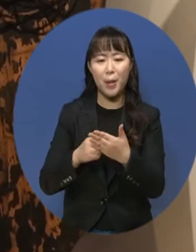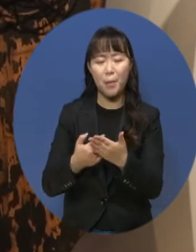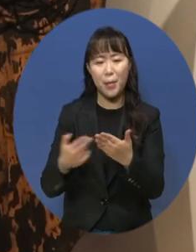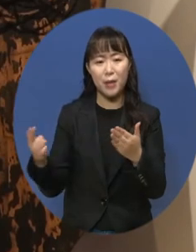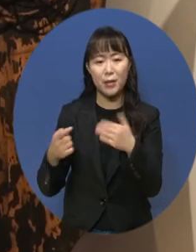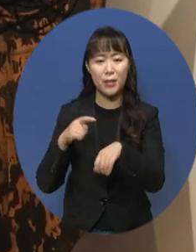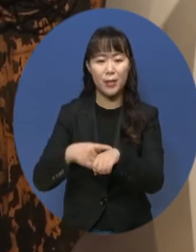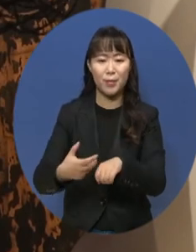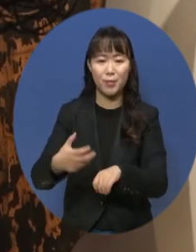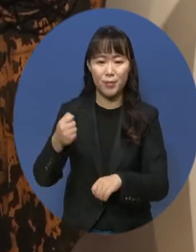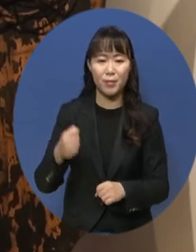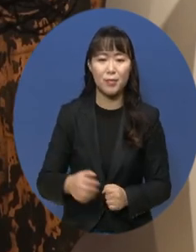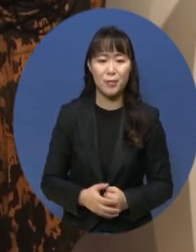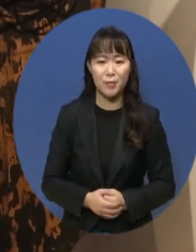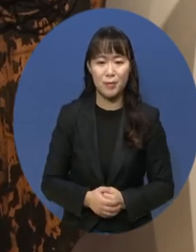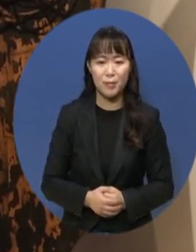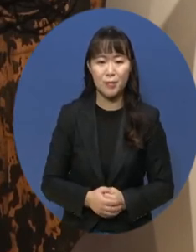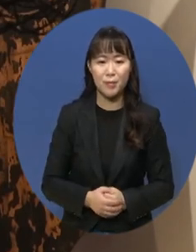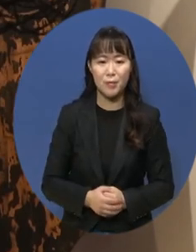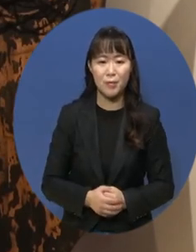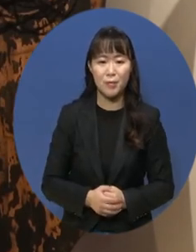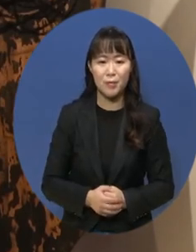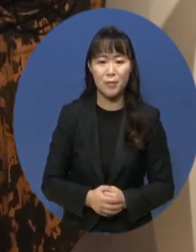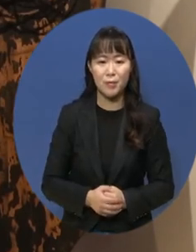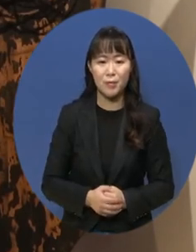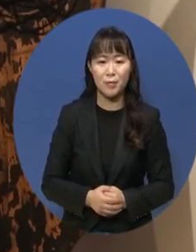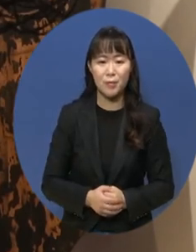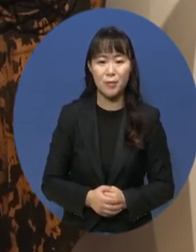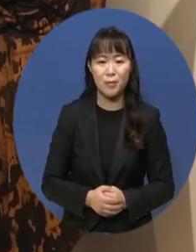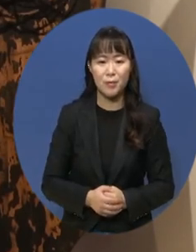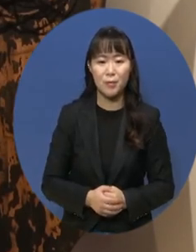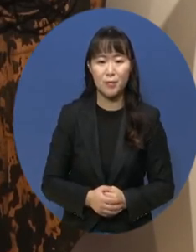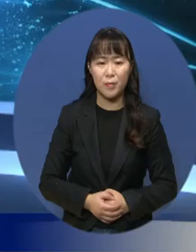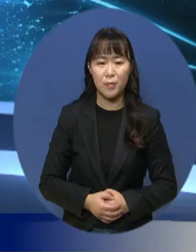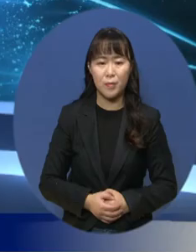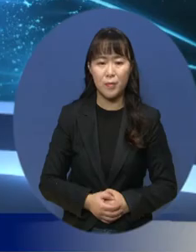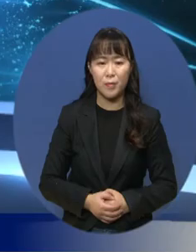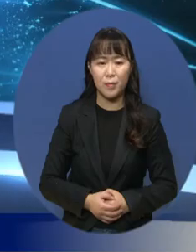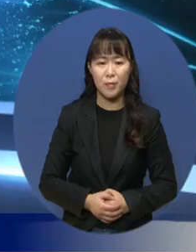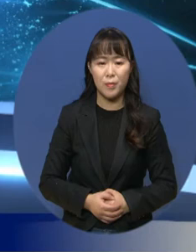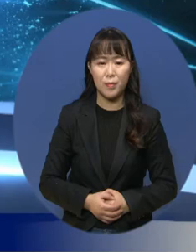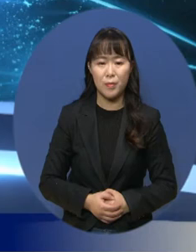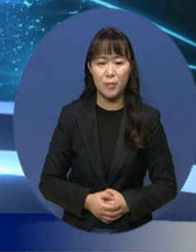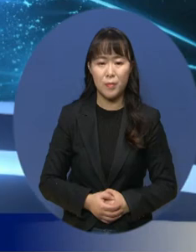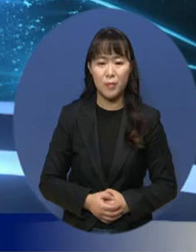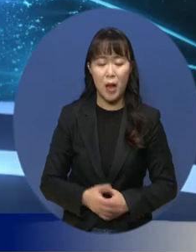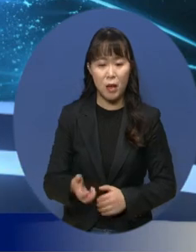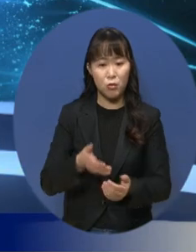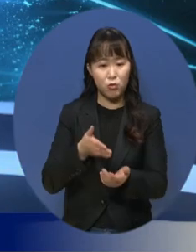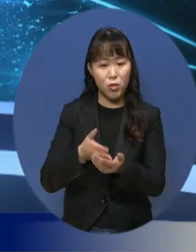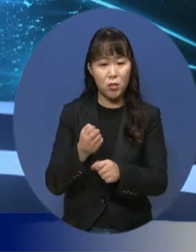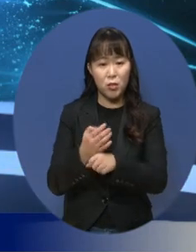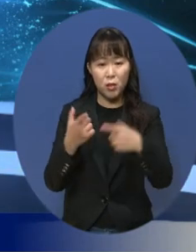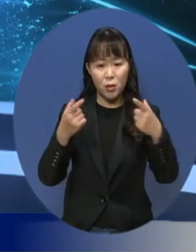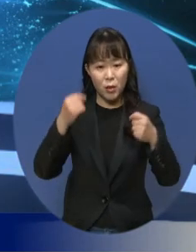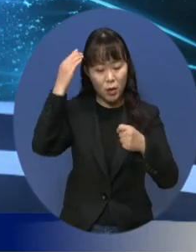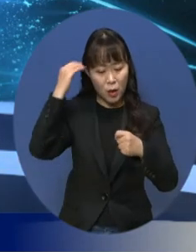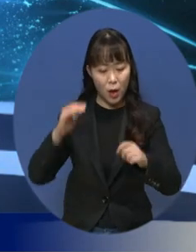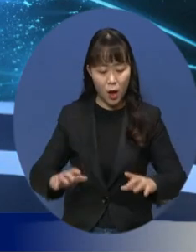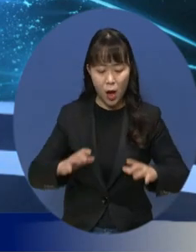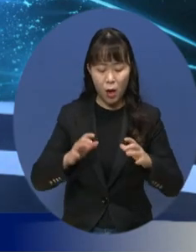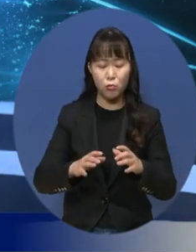시간이 되고 있습니다. 복지TV 뉴스 이소영입니다. 앞선 뉴스에서 전해드린